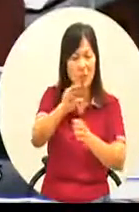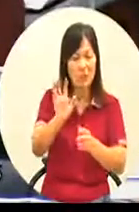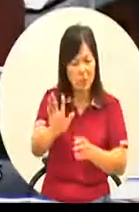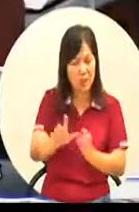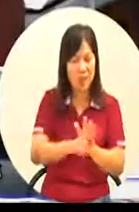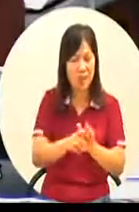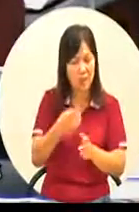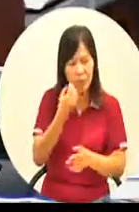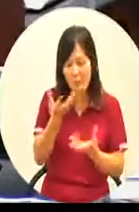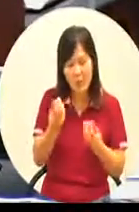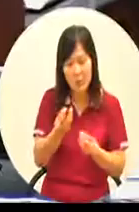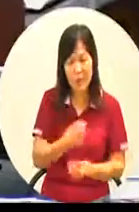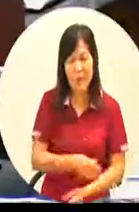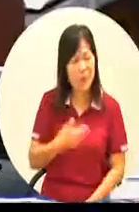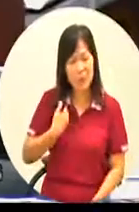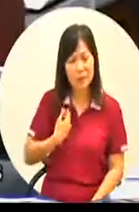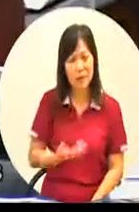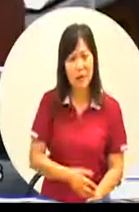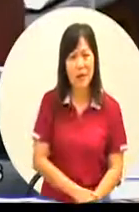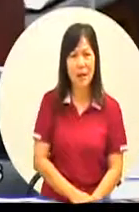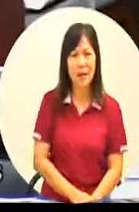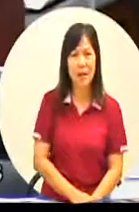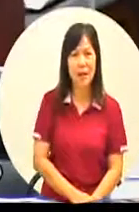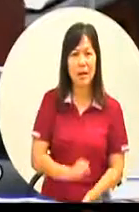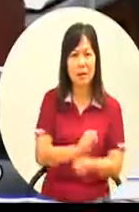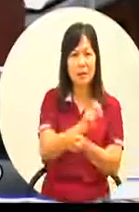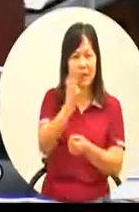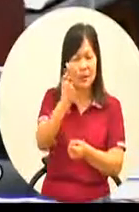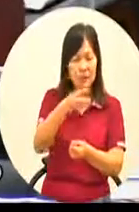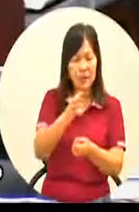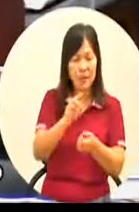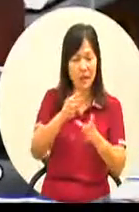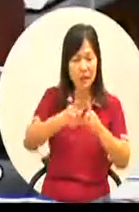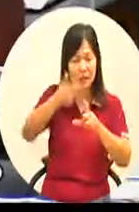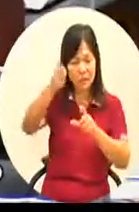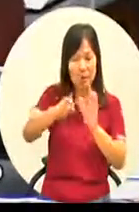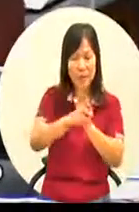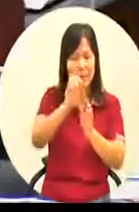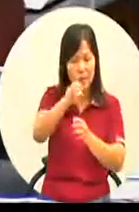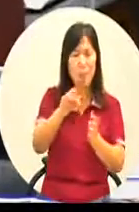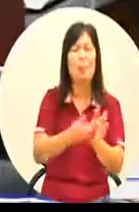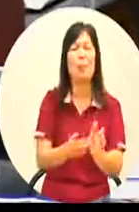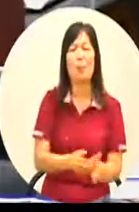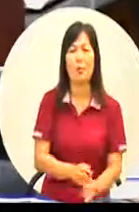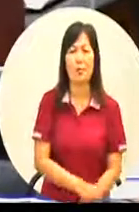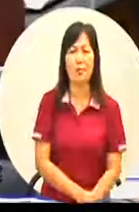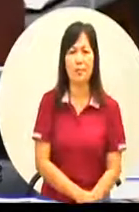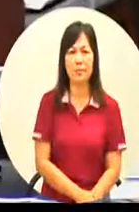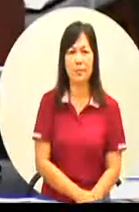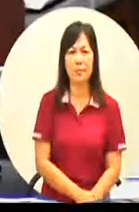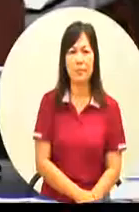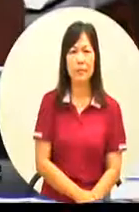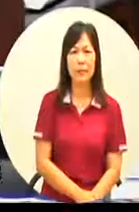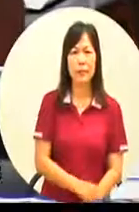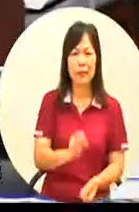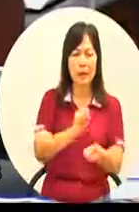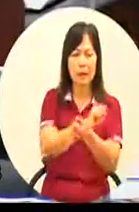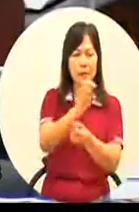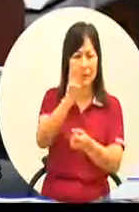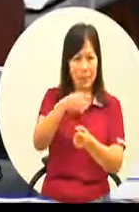联络里面有跟你讲吗？啊，三下固定嘛，跟你讲啊，真济啦。因为安三拿